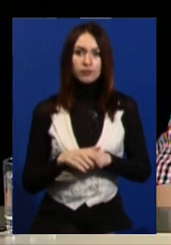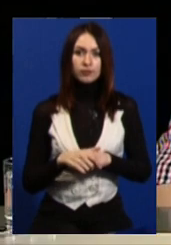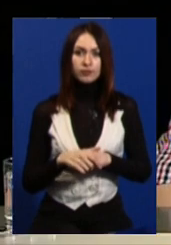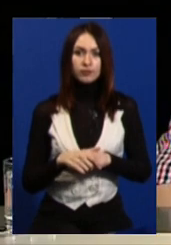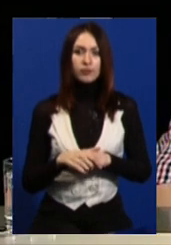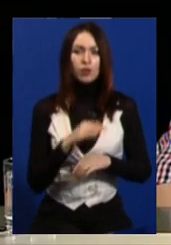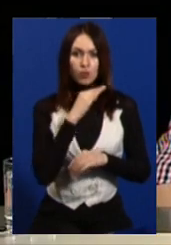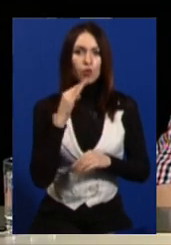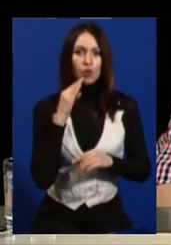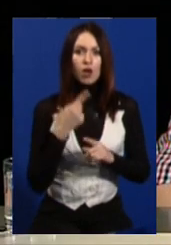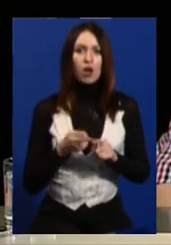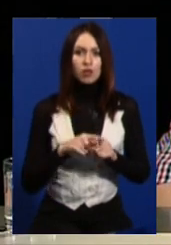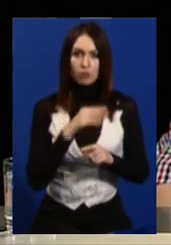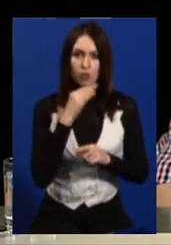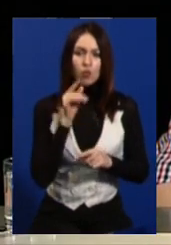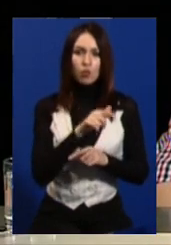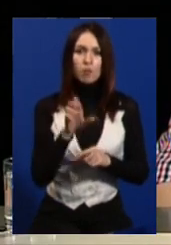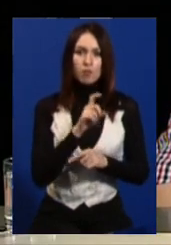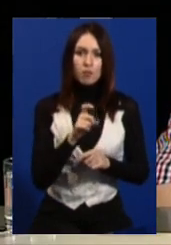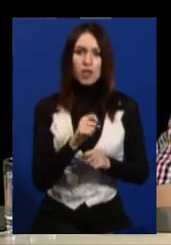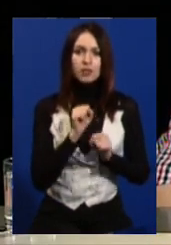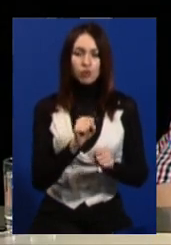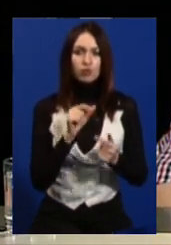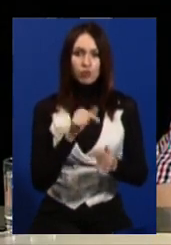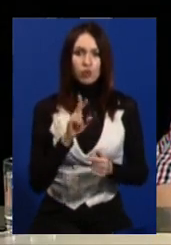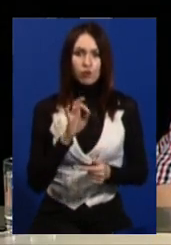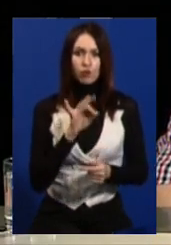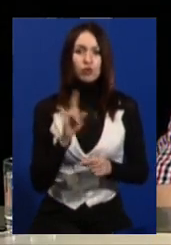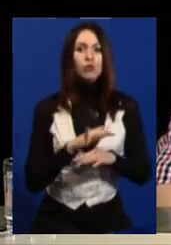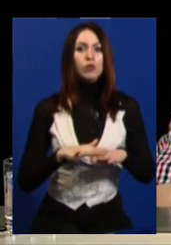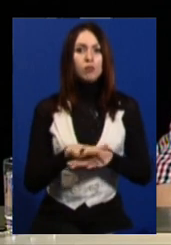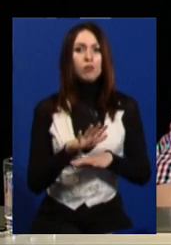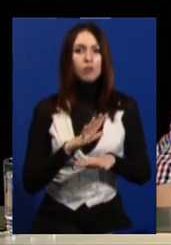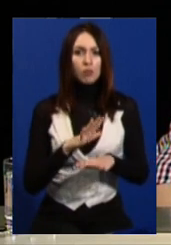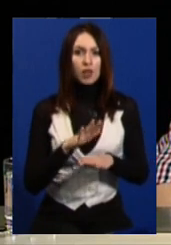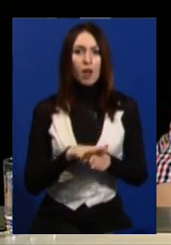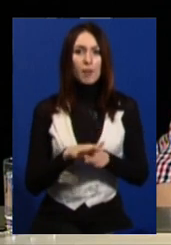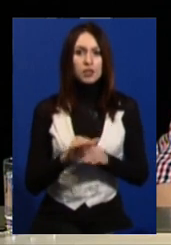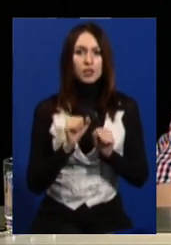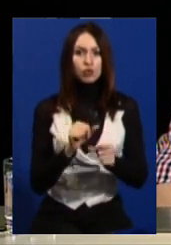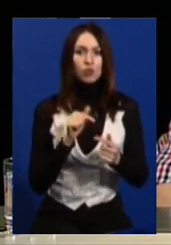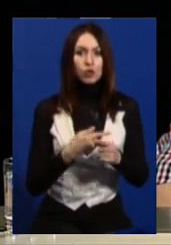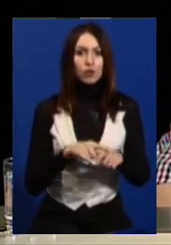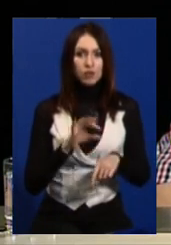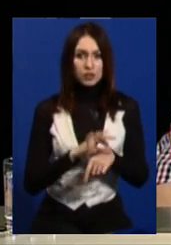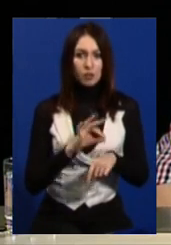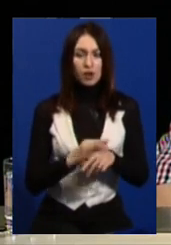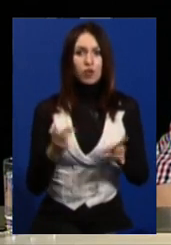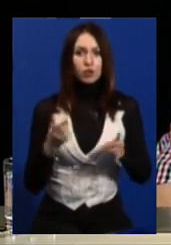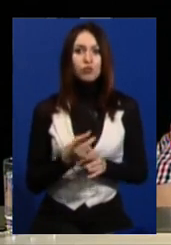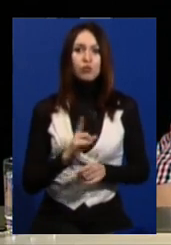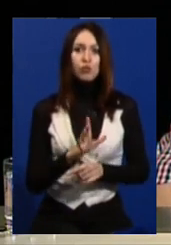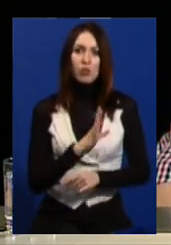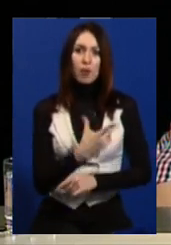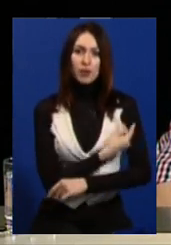Это много людей без защиты против кори. Для того, чтобы население было полноценно защищено против этого заболевания, необходимо, чтобы было